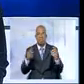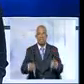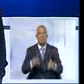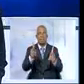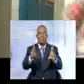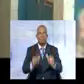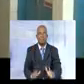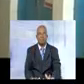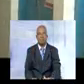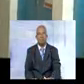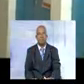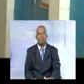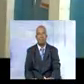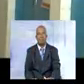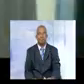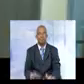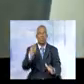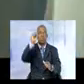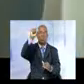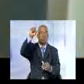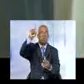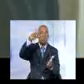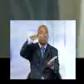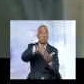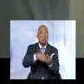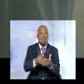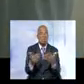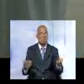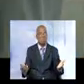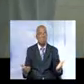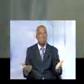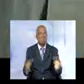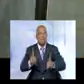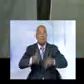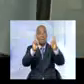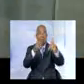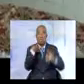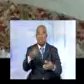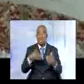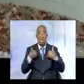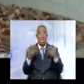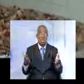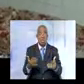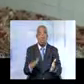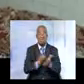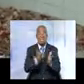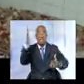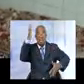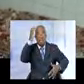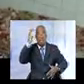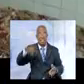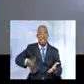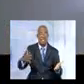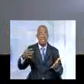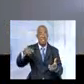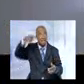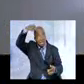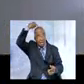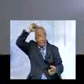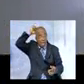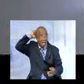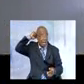Yaoyoboui. Plus de 11 000 cas de méningite et environ 1 000 décès ont été enregistrés de janvier à mai 2013